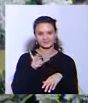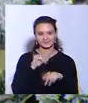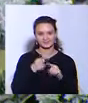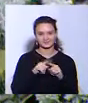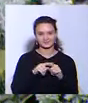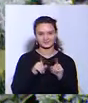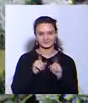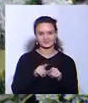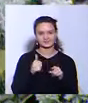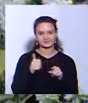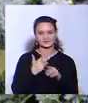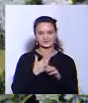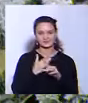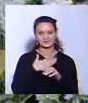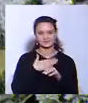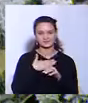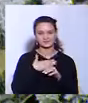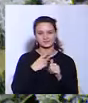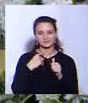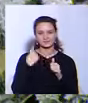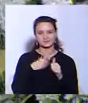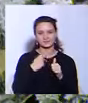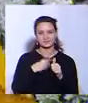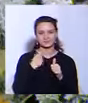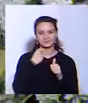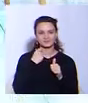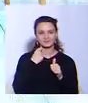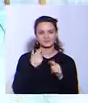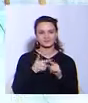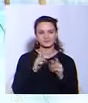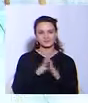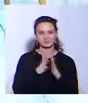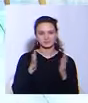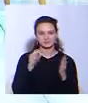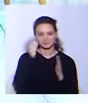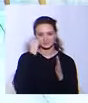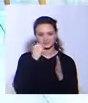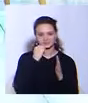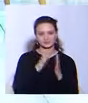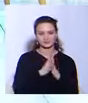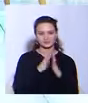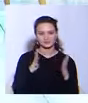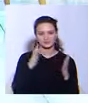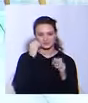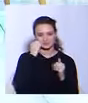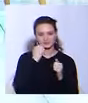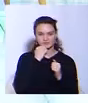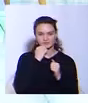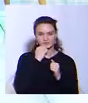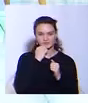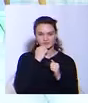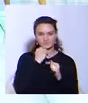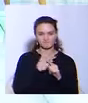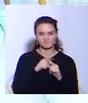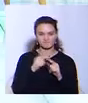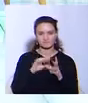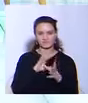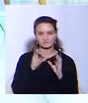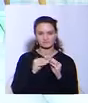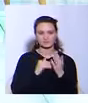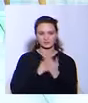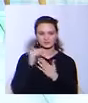აი როგორია ჩვენი სახელობის ღვინო. ძალიან დიდი მადლობა, უზარმაზარი მადლობა. მოკლედ დამდეგს